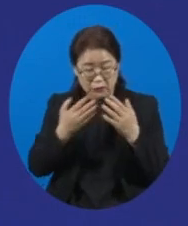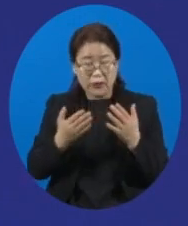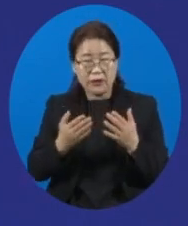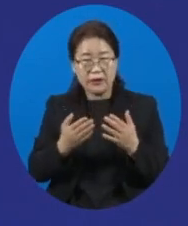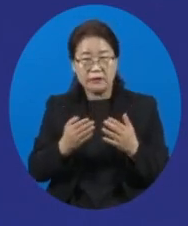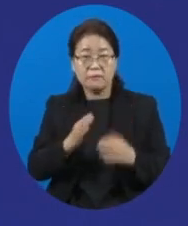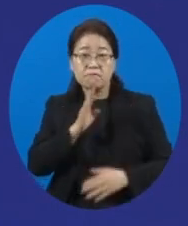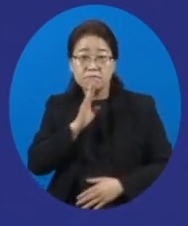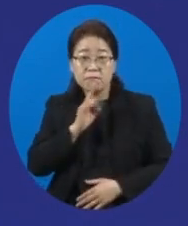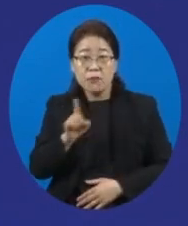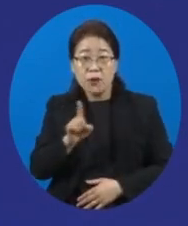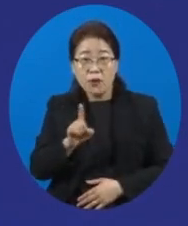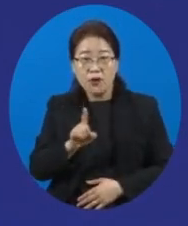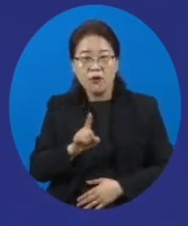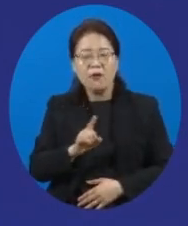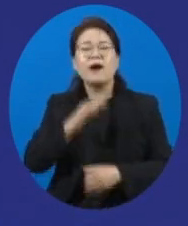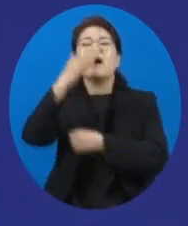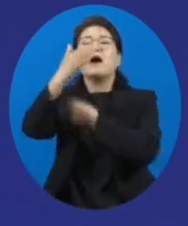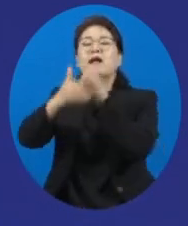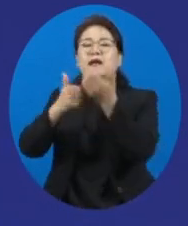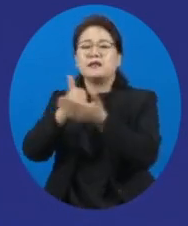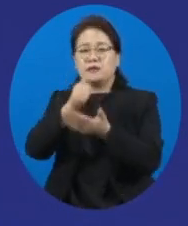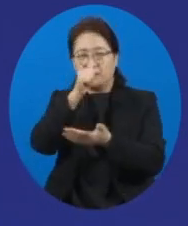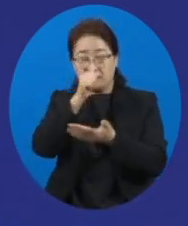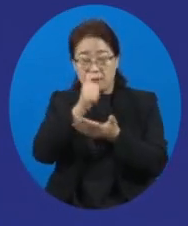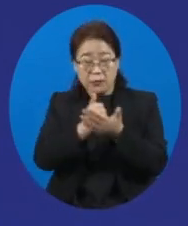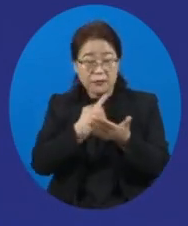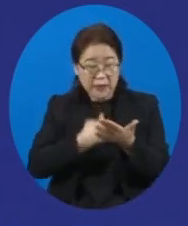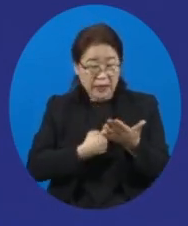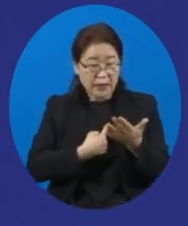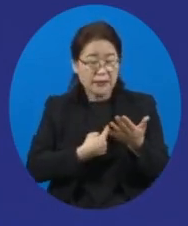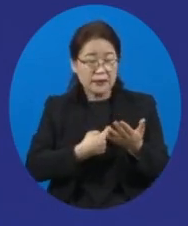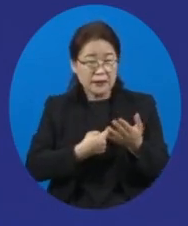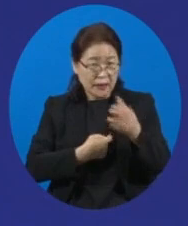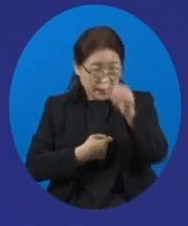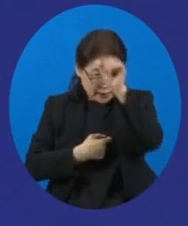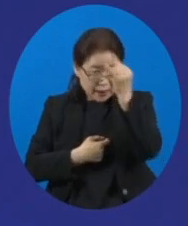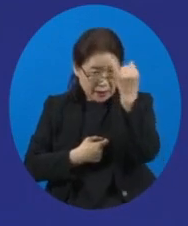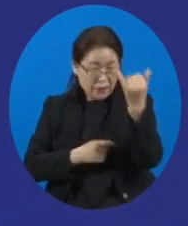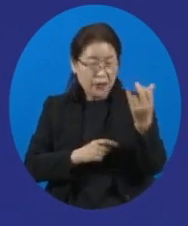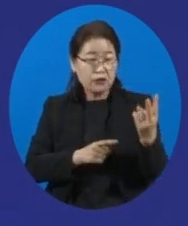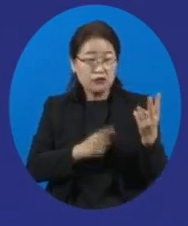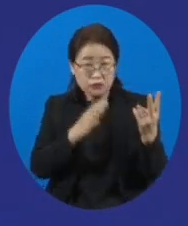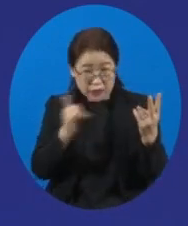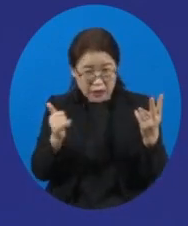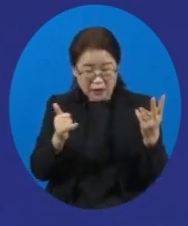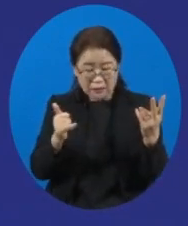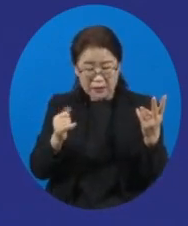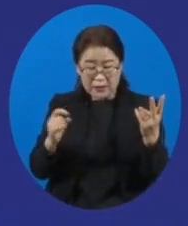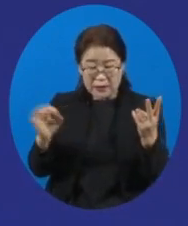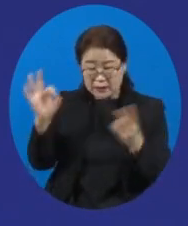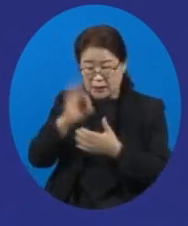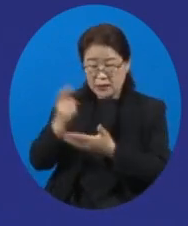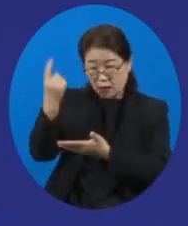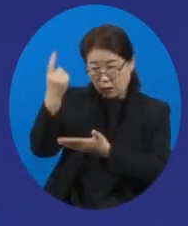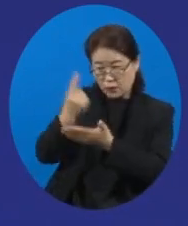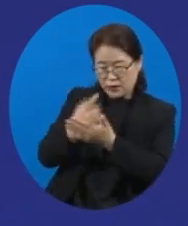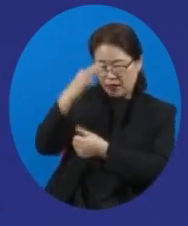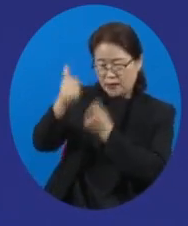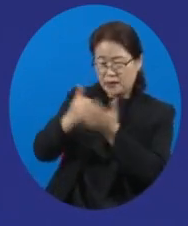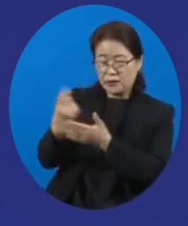사실은 하나님께서 범죄한 아담과 하와에게 자신이 찾아오고 있다는